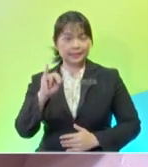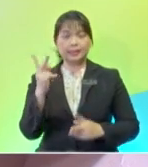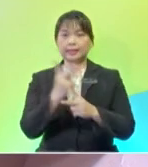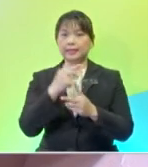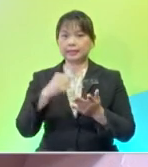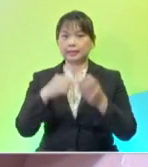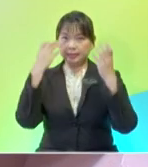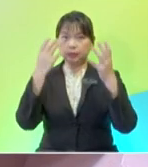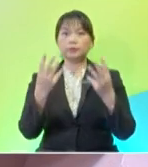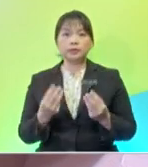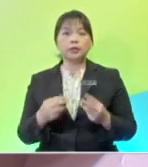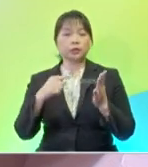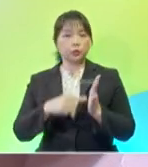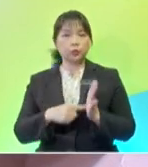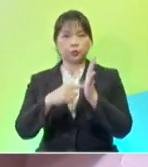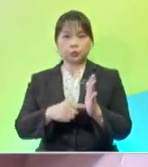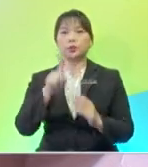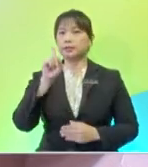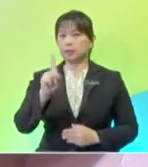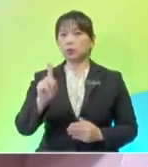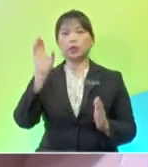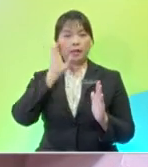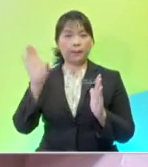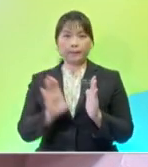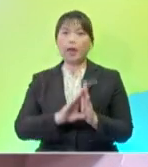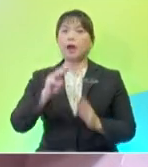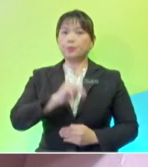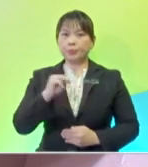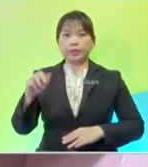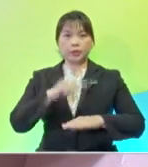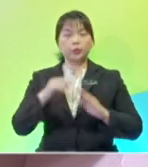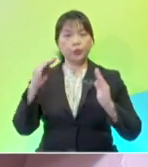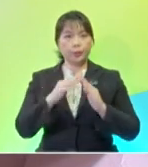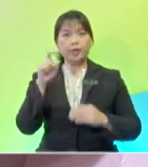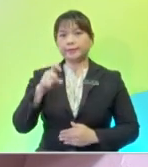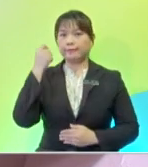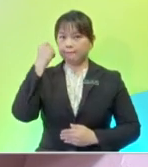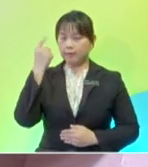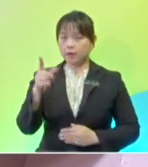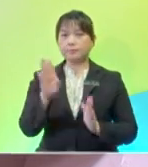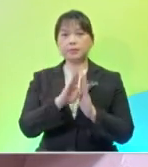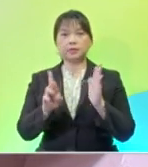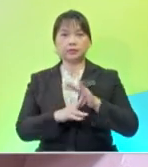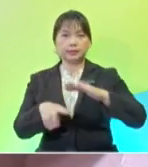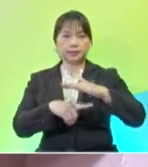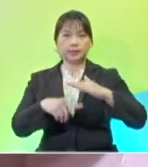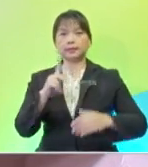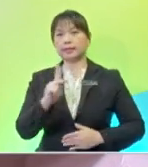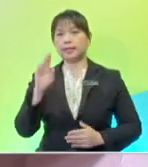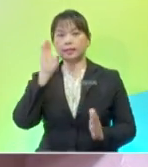satu gambar jadi murid ke rumah kene paham berdasarkan gambar nih